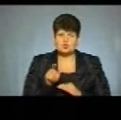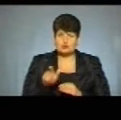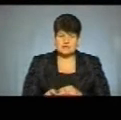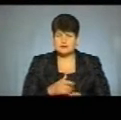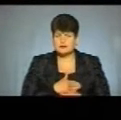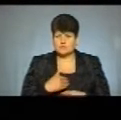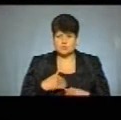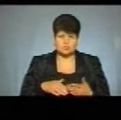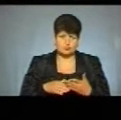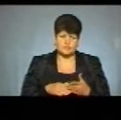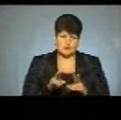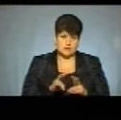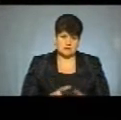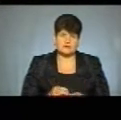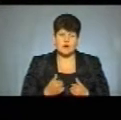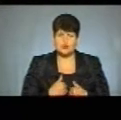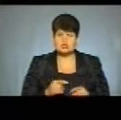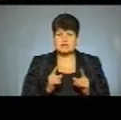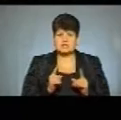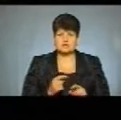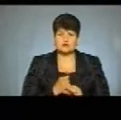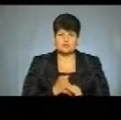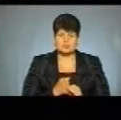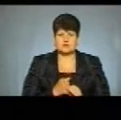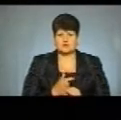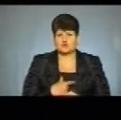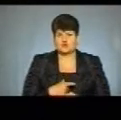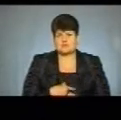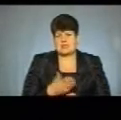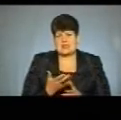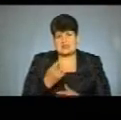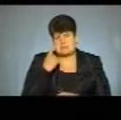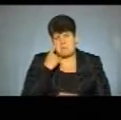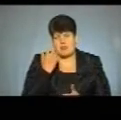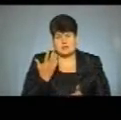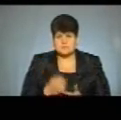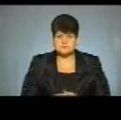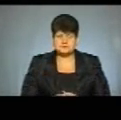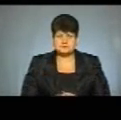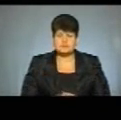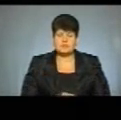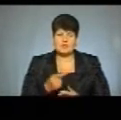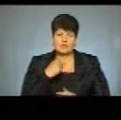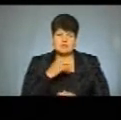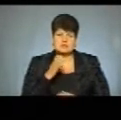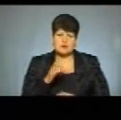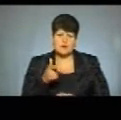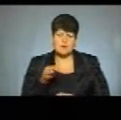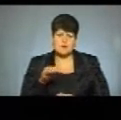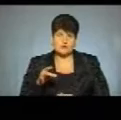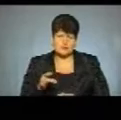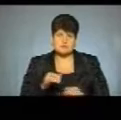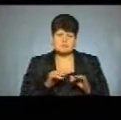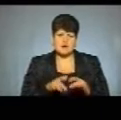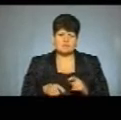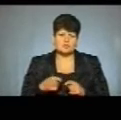допомогти в розслідуванні. Вона хоче лише зробити собі якісь бали. За словами Сергія Горбатюка, в справі про злочини під